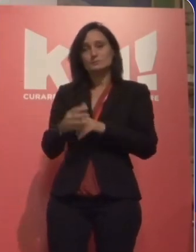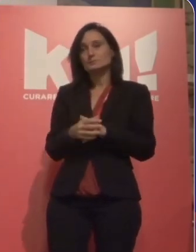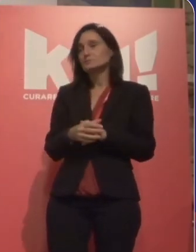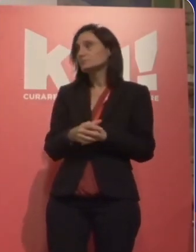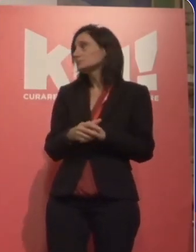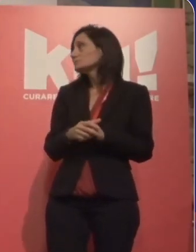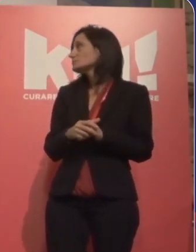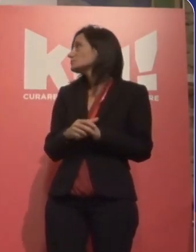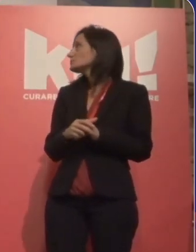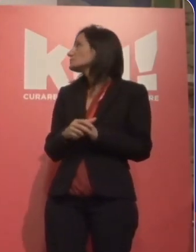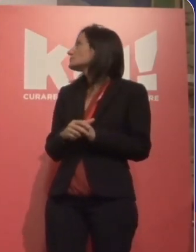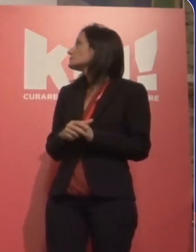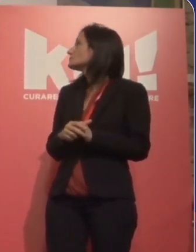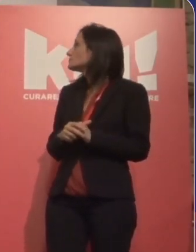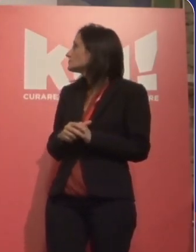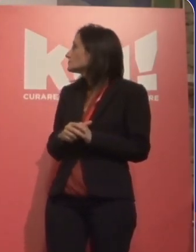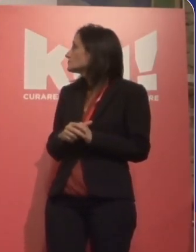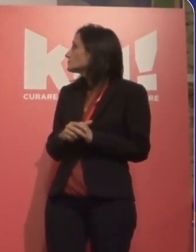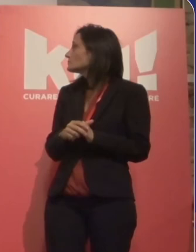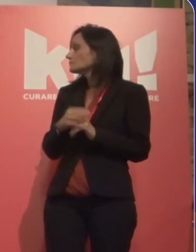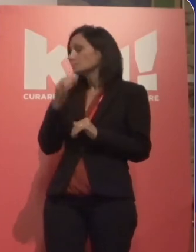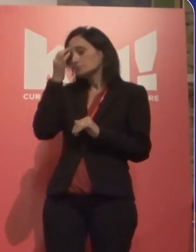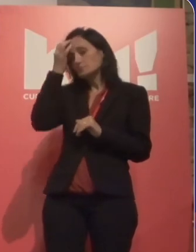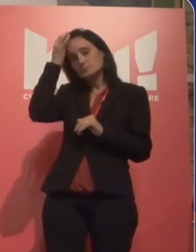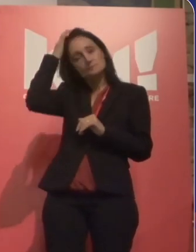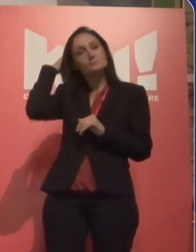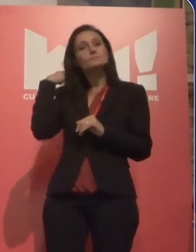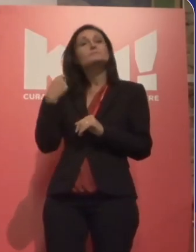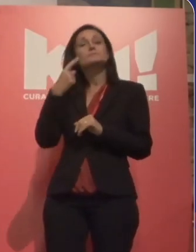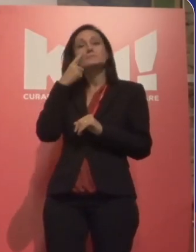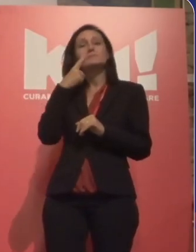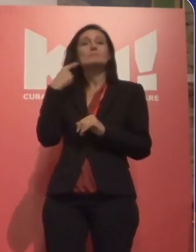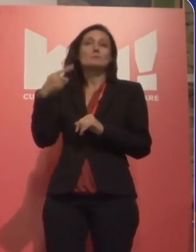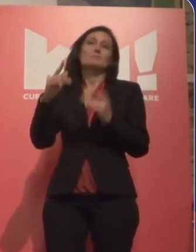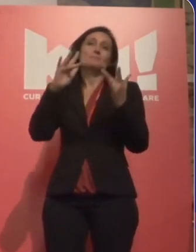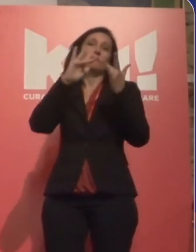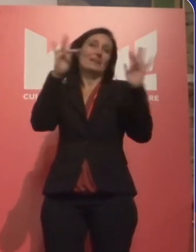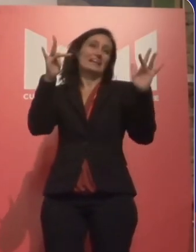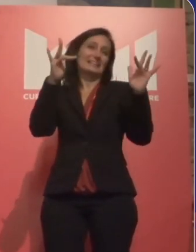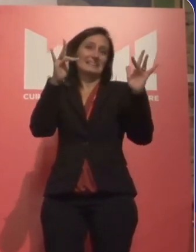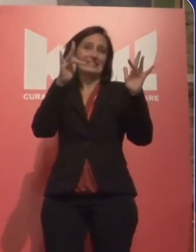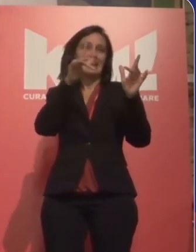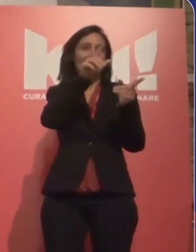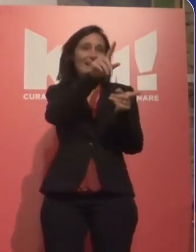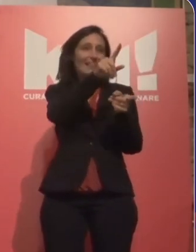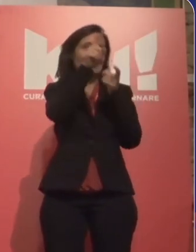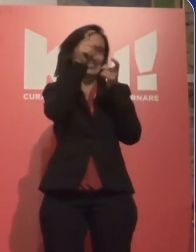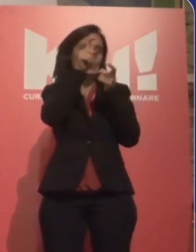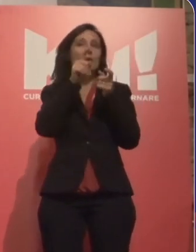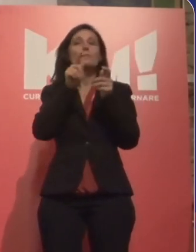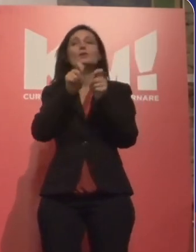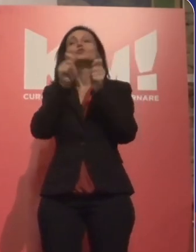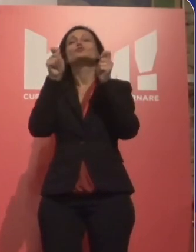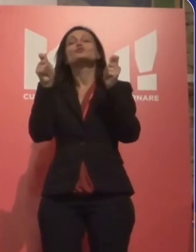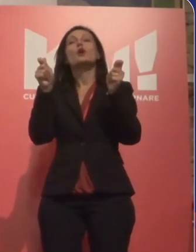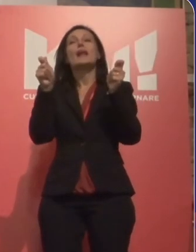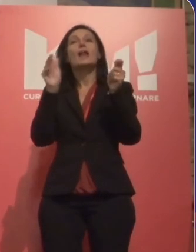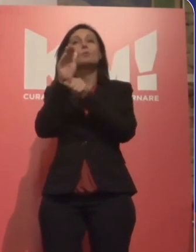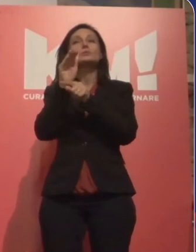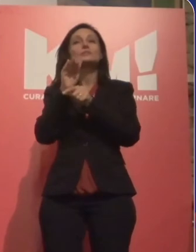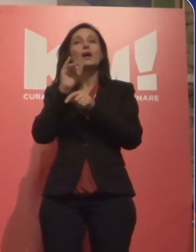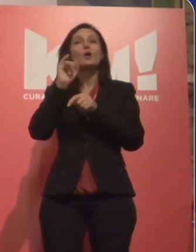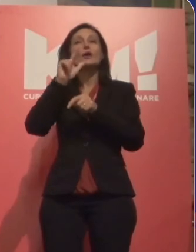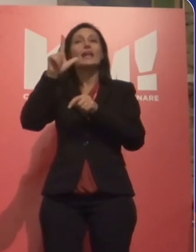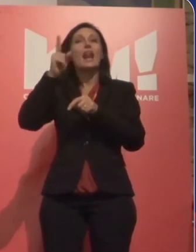ecco questa l'ho rubata in rete da un archivio del quotidiano il giorno lo dico perché non rispetto proprio il